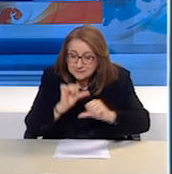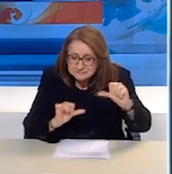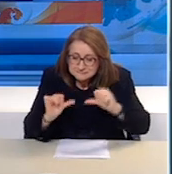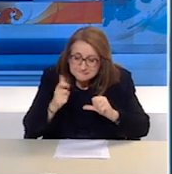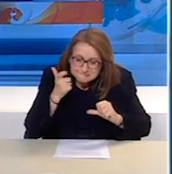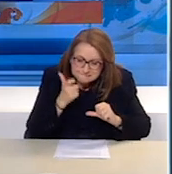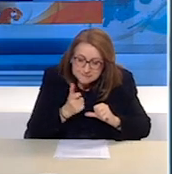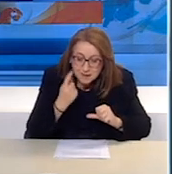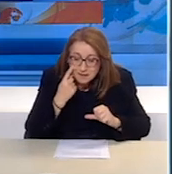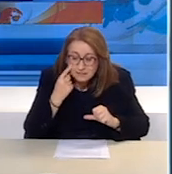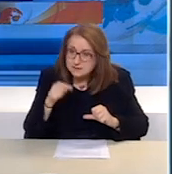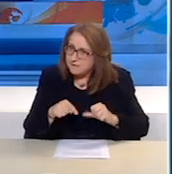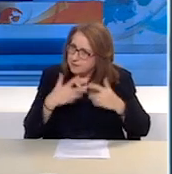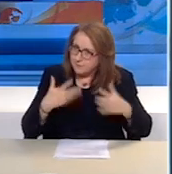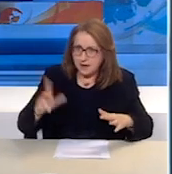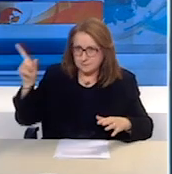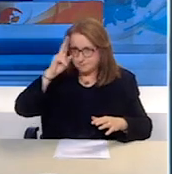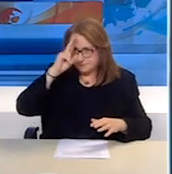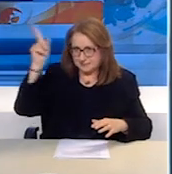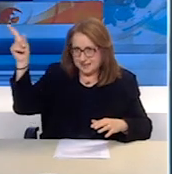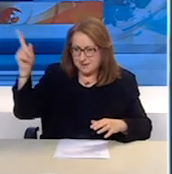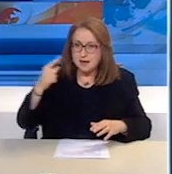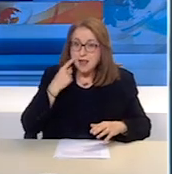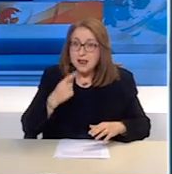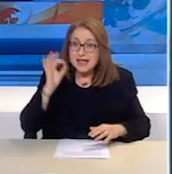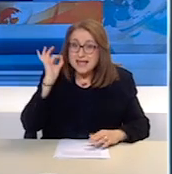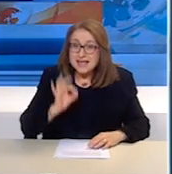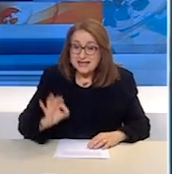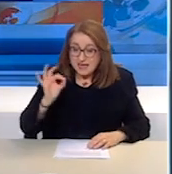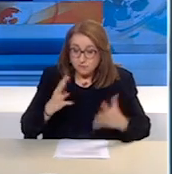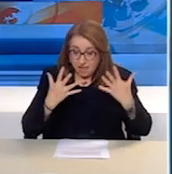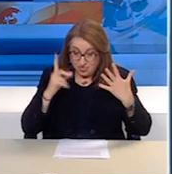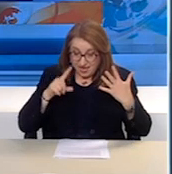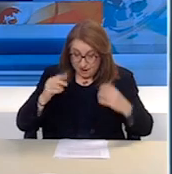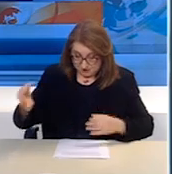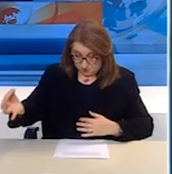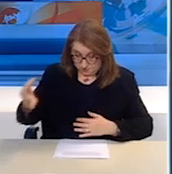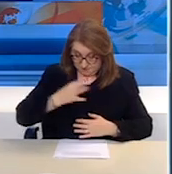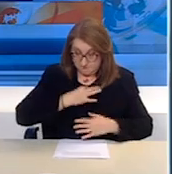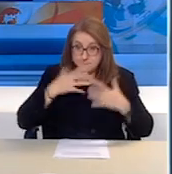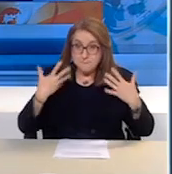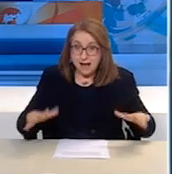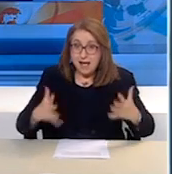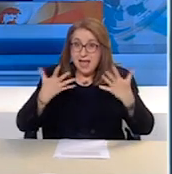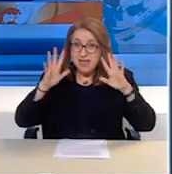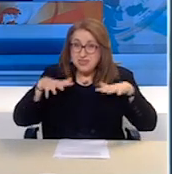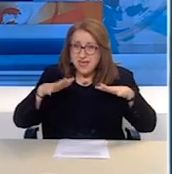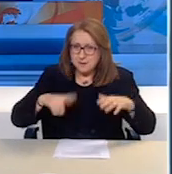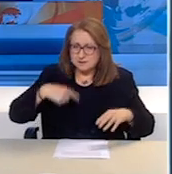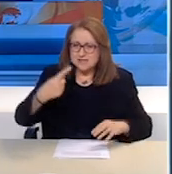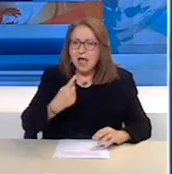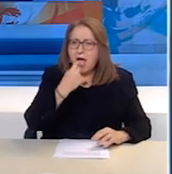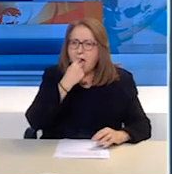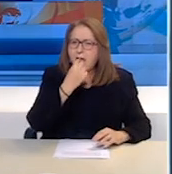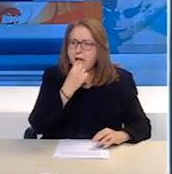Γερμανία στις 10 μέρες από την παρουσία του ιού στον οργανισμό μας, όπου πήραν το δείγμα από το στοματοφάριγγα που